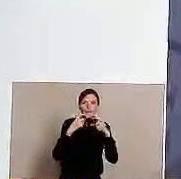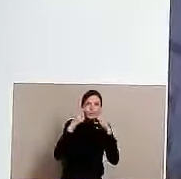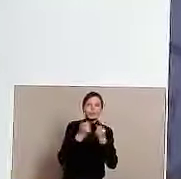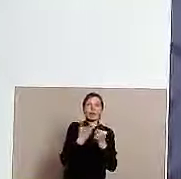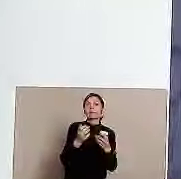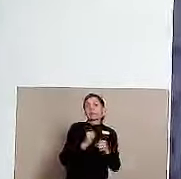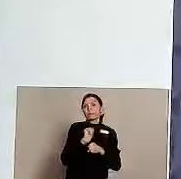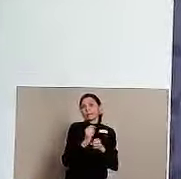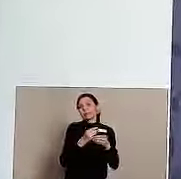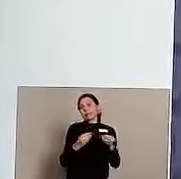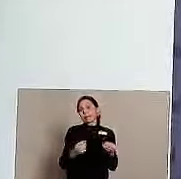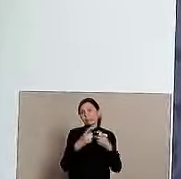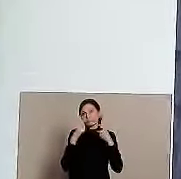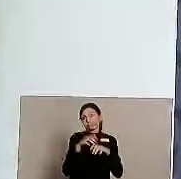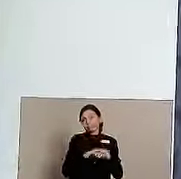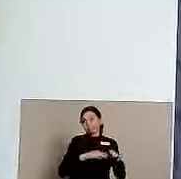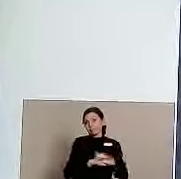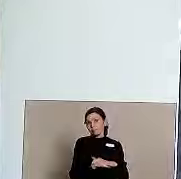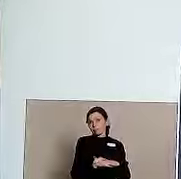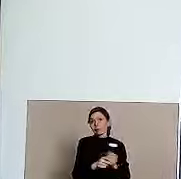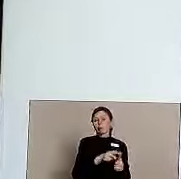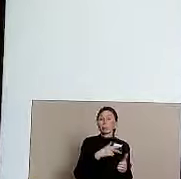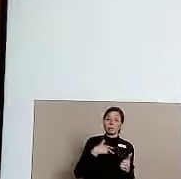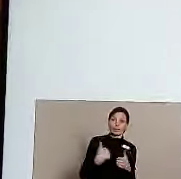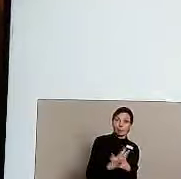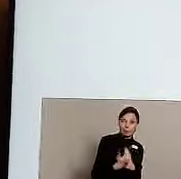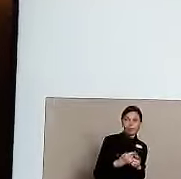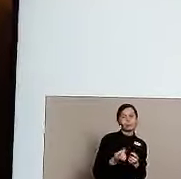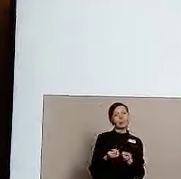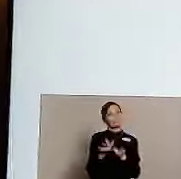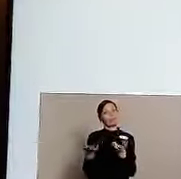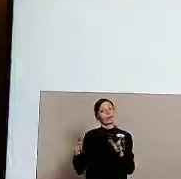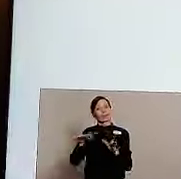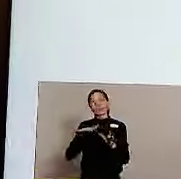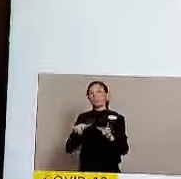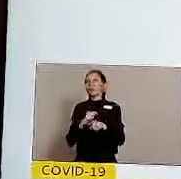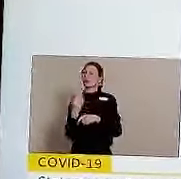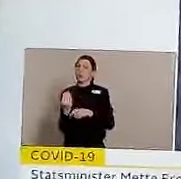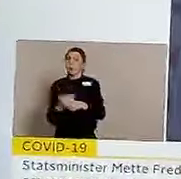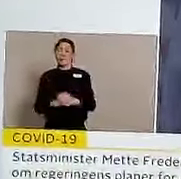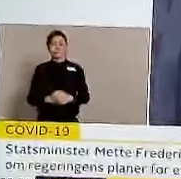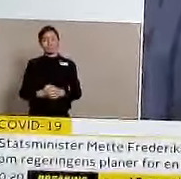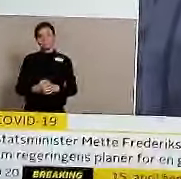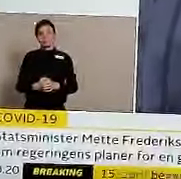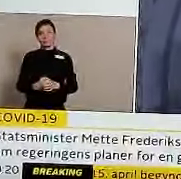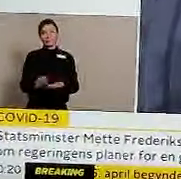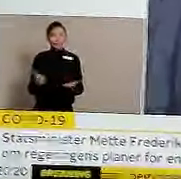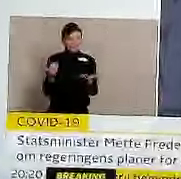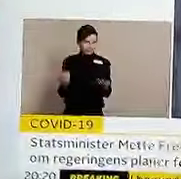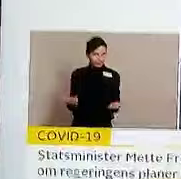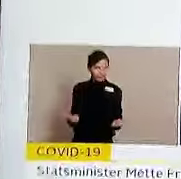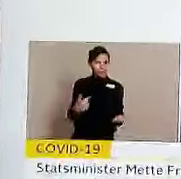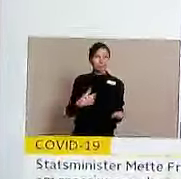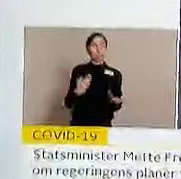ورفضت استقبال الورود والهدايا من مواطنيها في عيد ميلادها. هذه الترجمة كانت